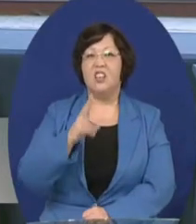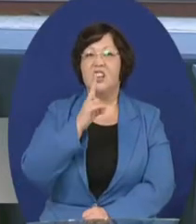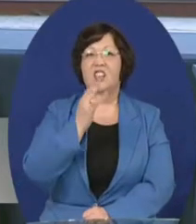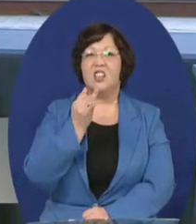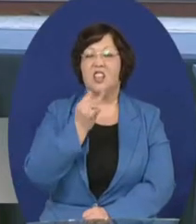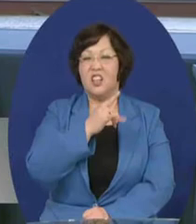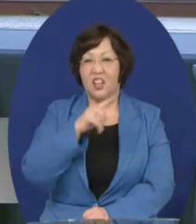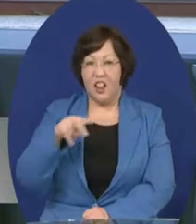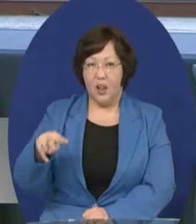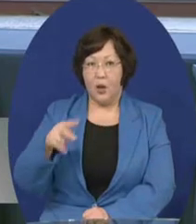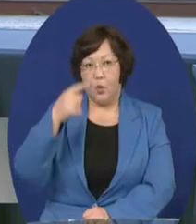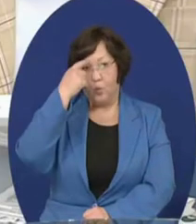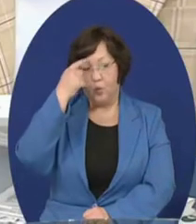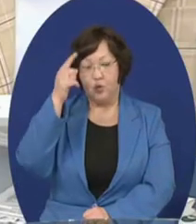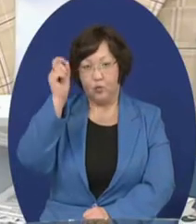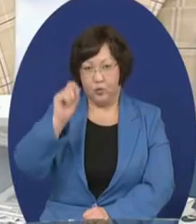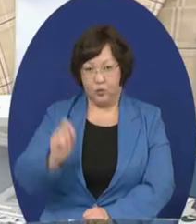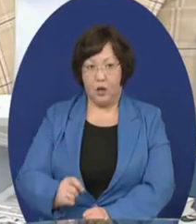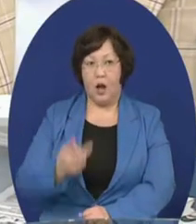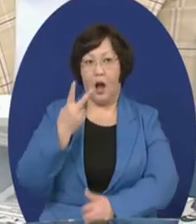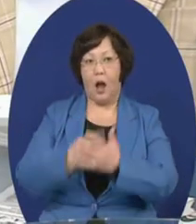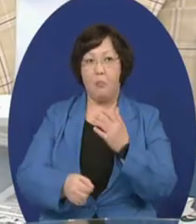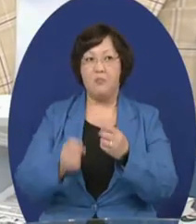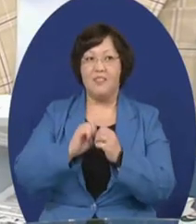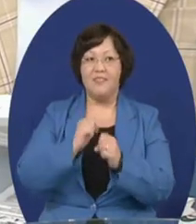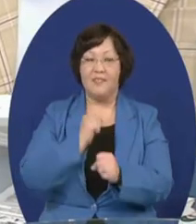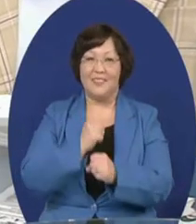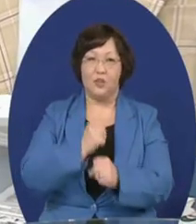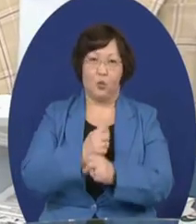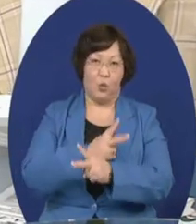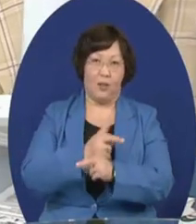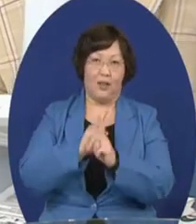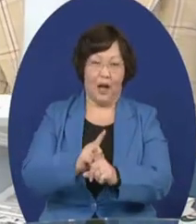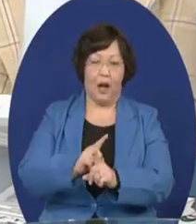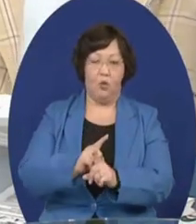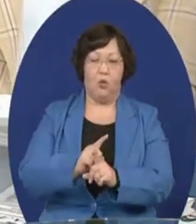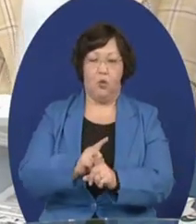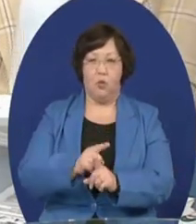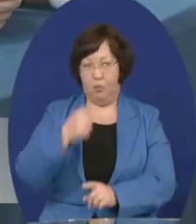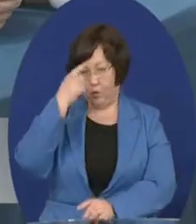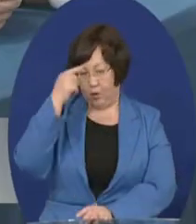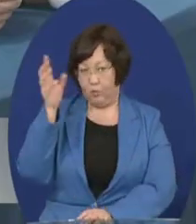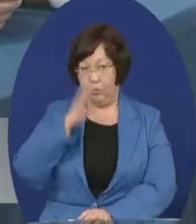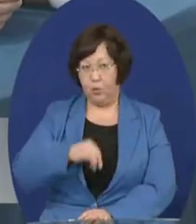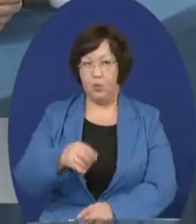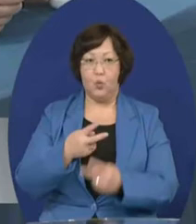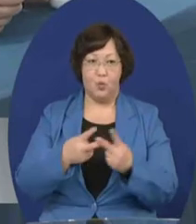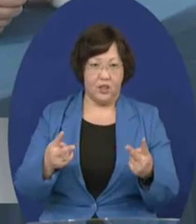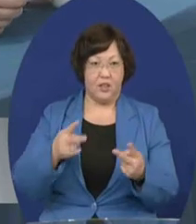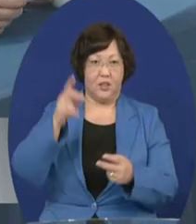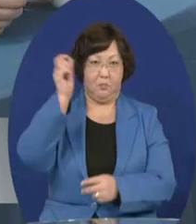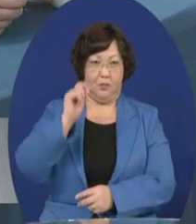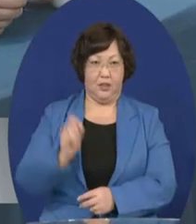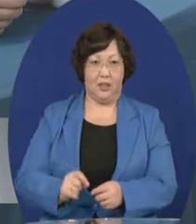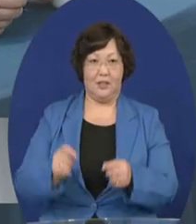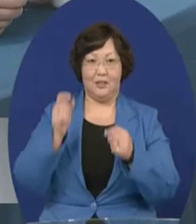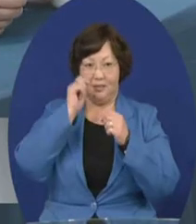болон үндэсний хос бичгээр хөтөлдөг болох эрхцүү орчин үйлчилж байгаа юм. За монголчуудын хувьд үндэсний